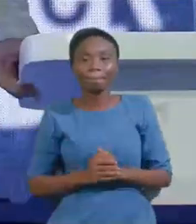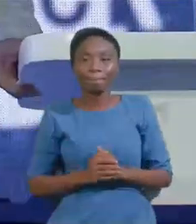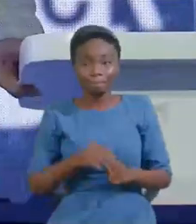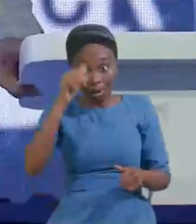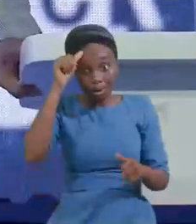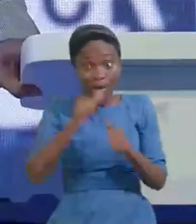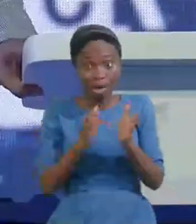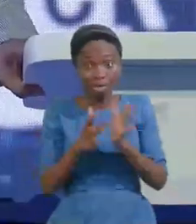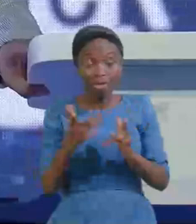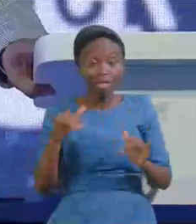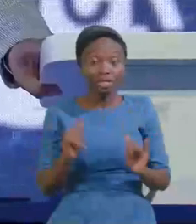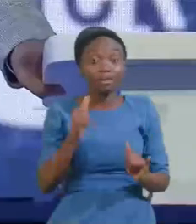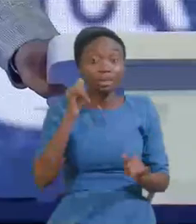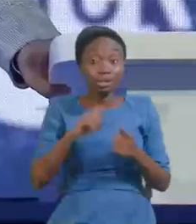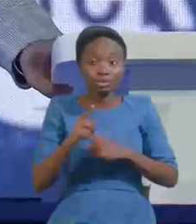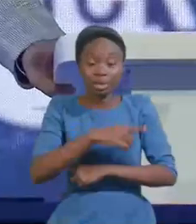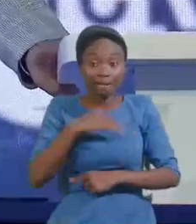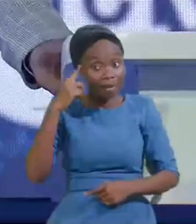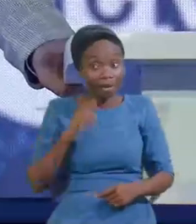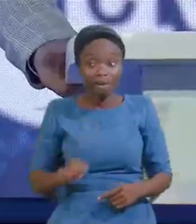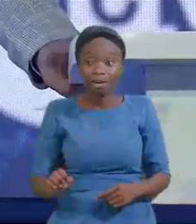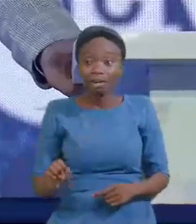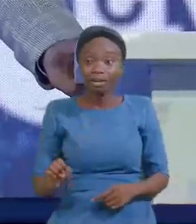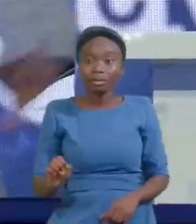Car Dieu était avec lui.